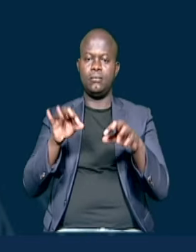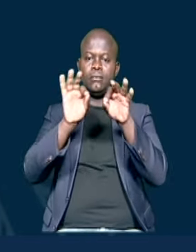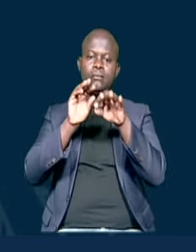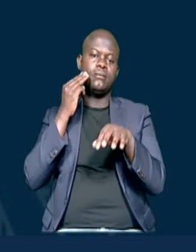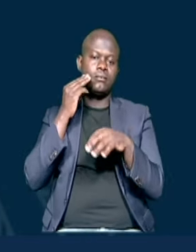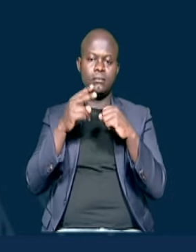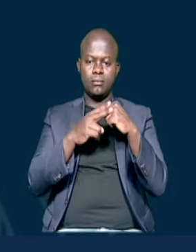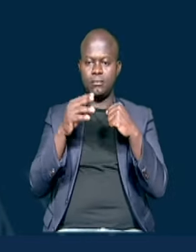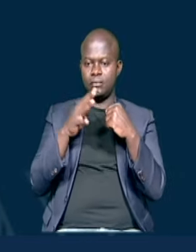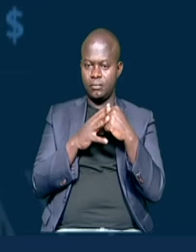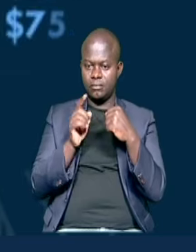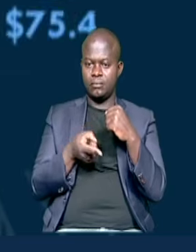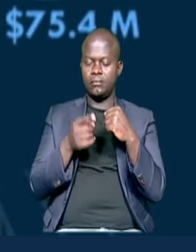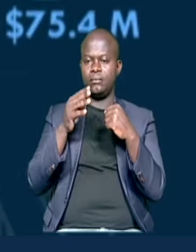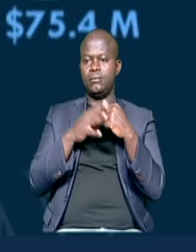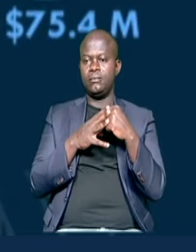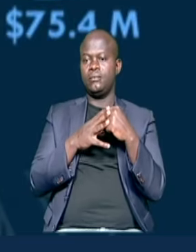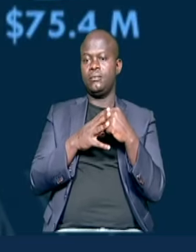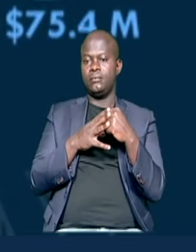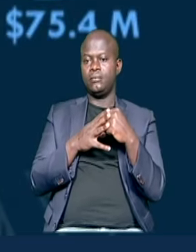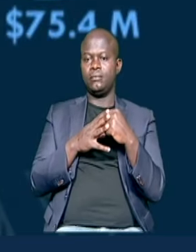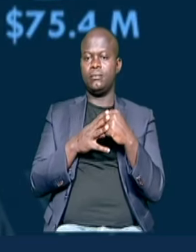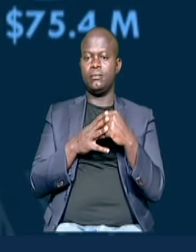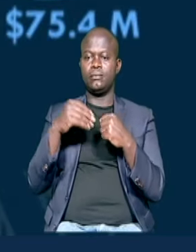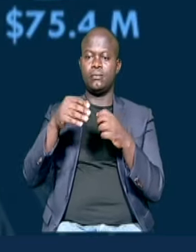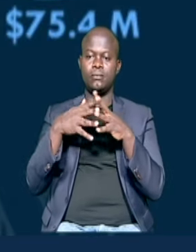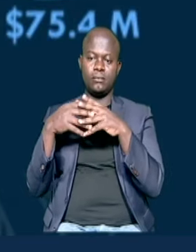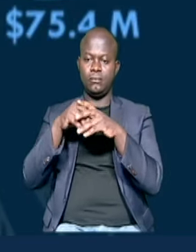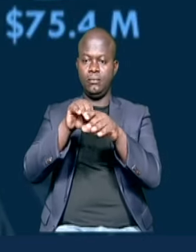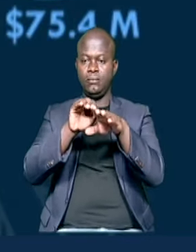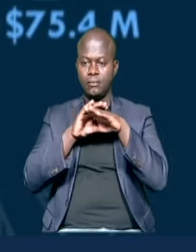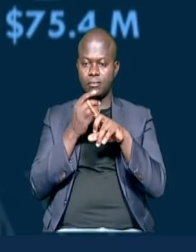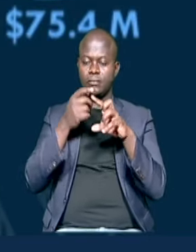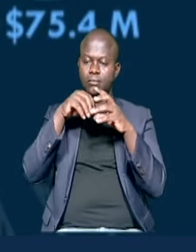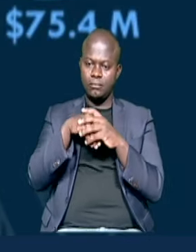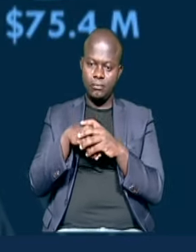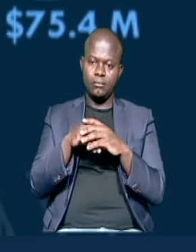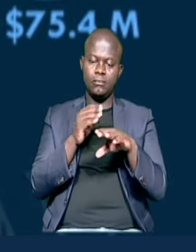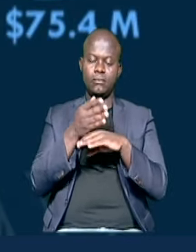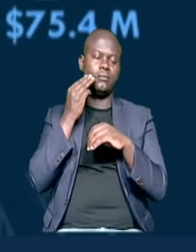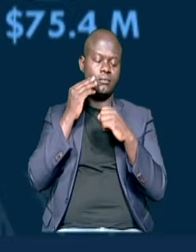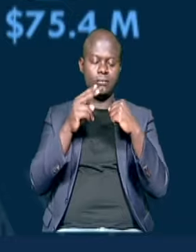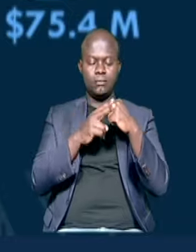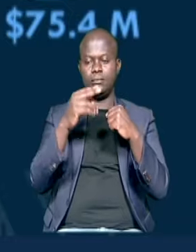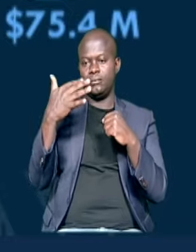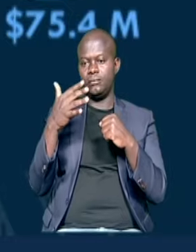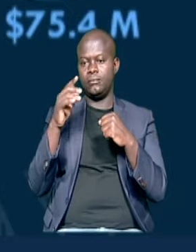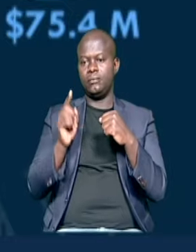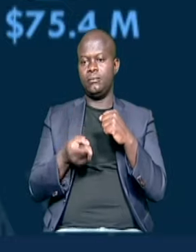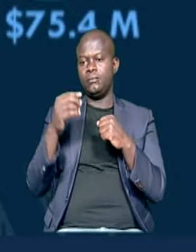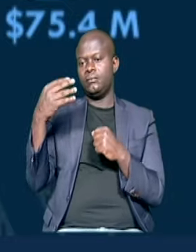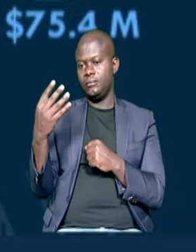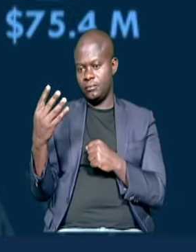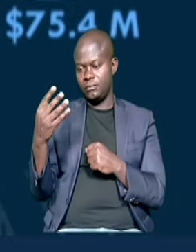miliyoni 79.7 z'amadolari ya Amerika, mu gihe mu Bwongereza hakomotse iringana na miliyoni